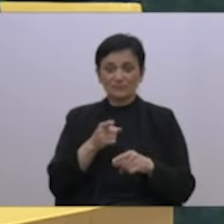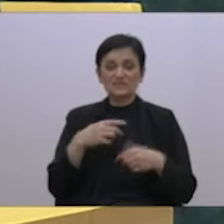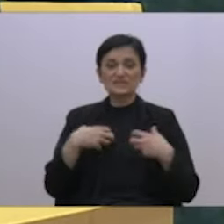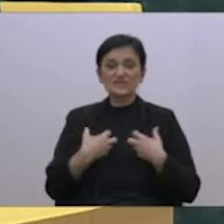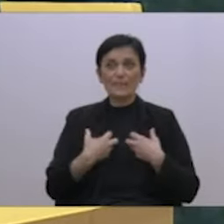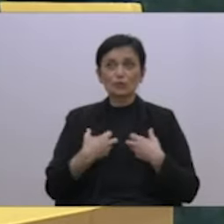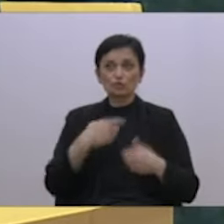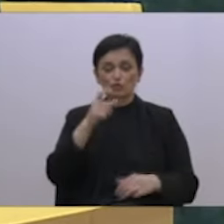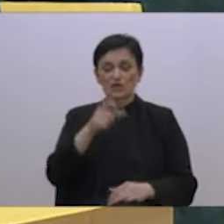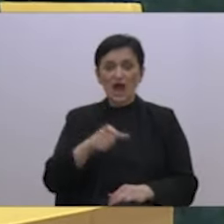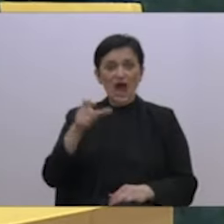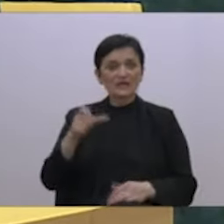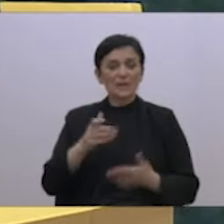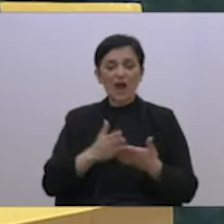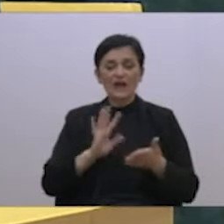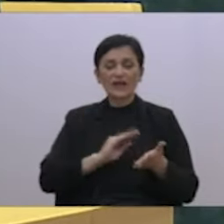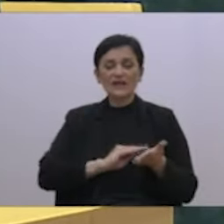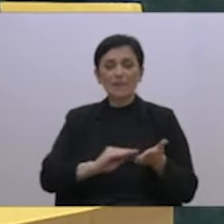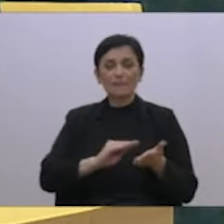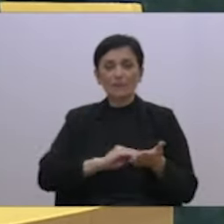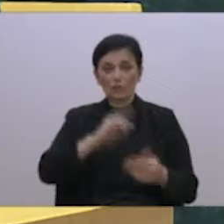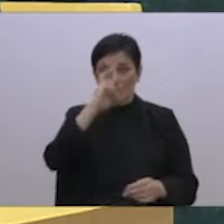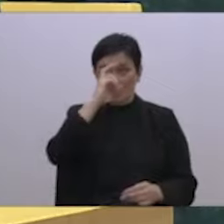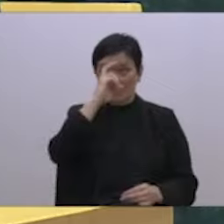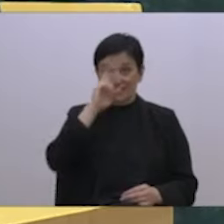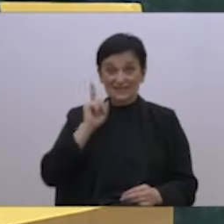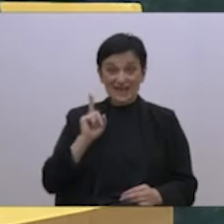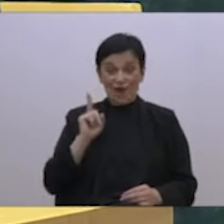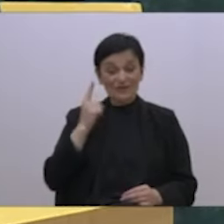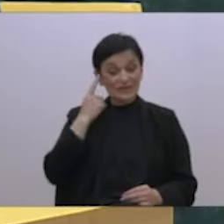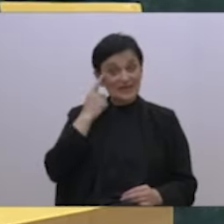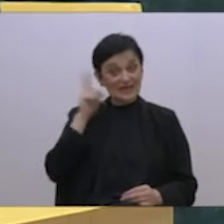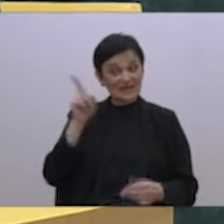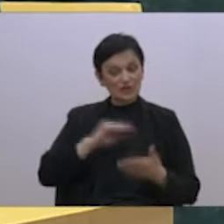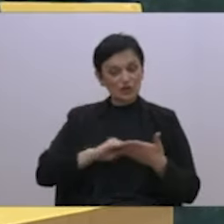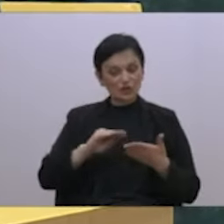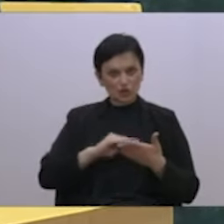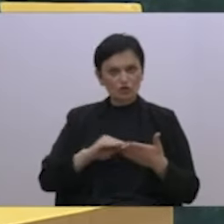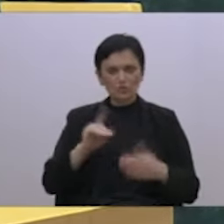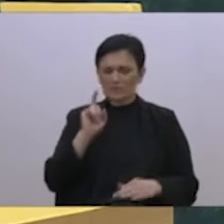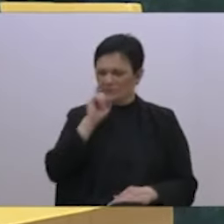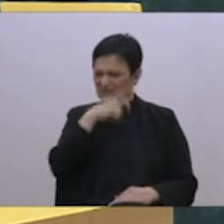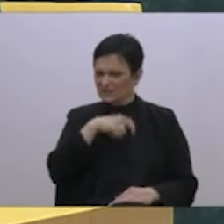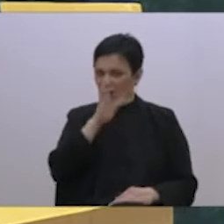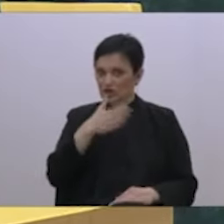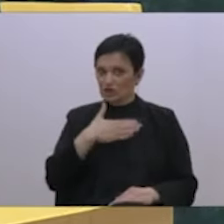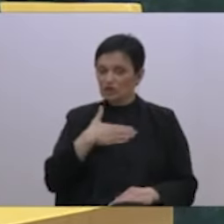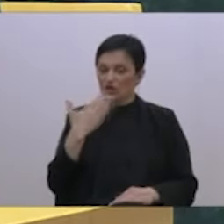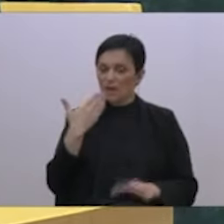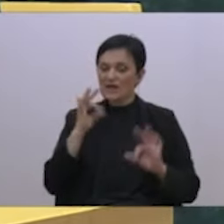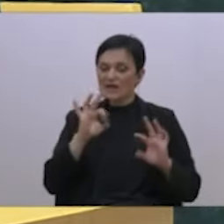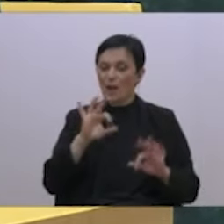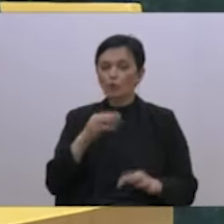სამწუხაროდ ეს ადამიანები არ არიან ავტორები და თავრობა რომ ყოფილიყო მისი ინიციატორი, გაცილებით მწარე იქნებოდა ჩემი გამოსვლის